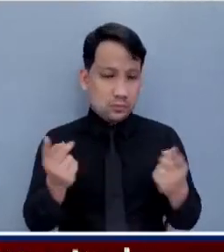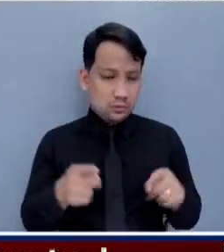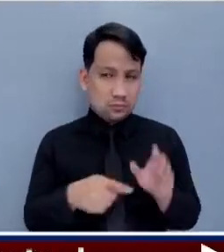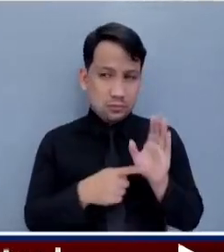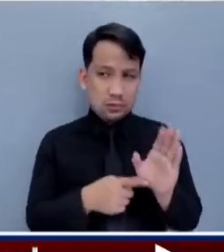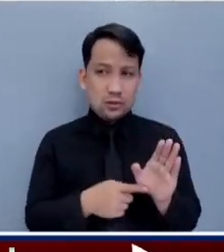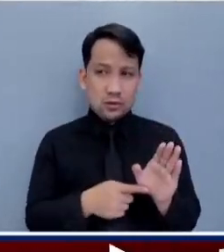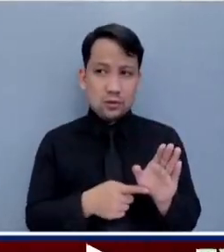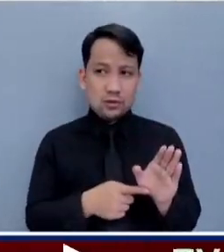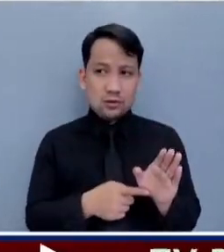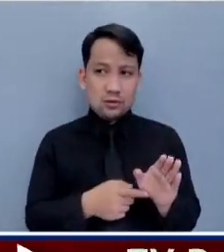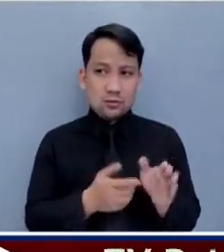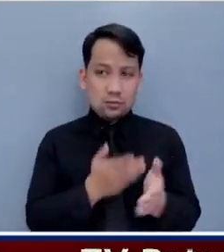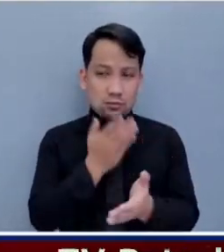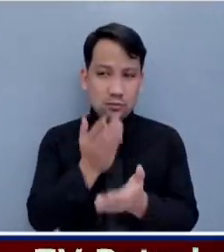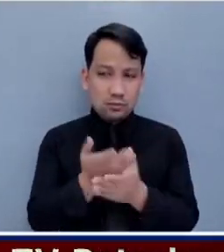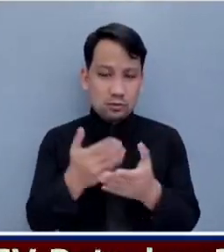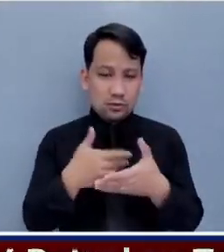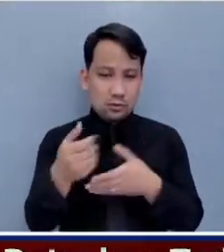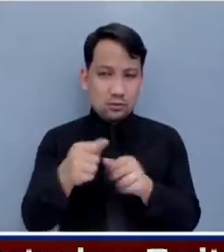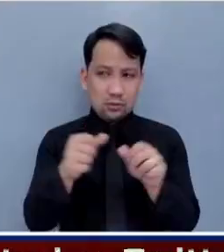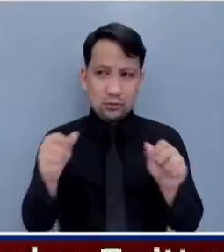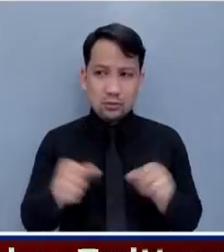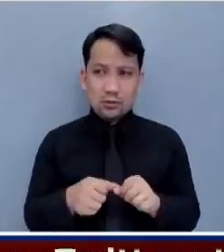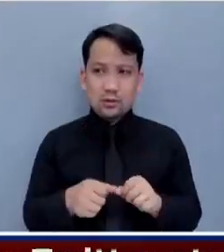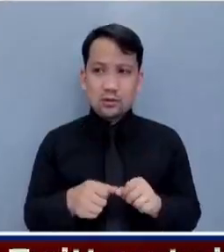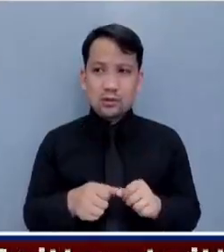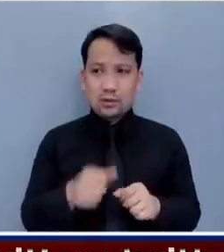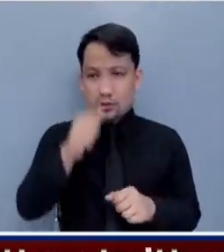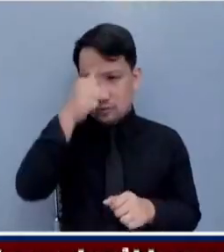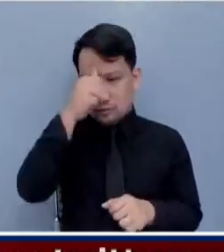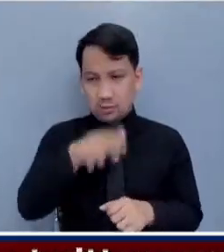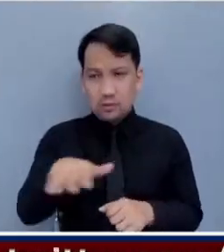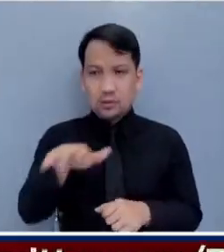o sinadyang nasa labas sila habang inaalala ng mga